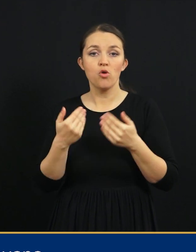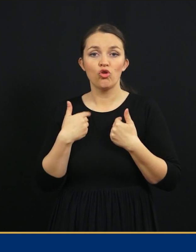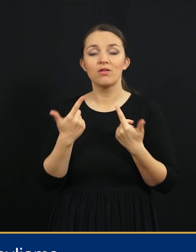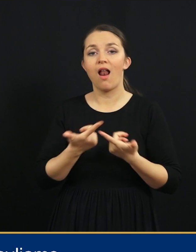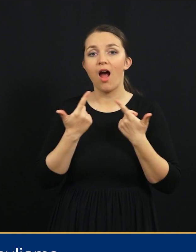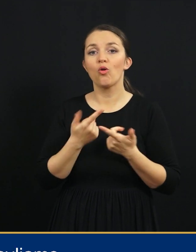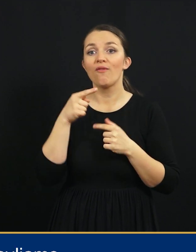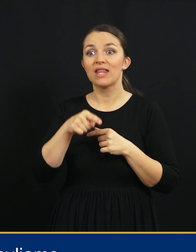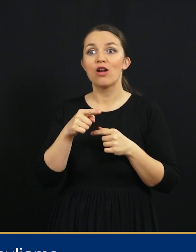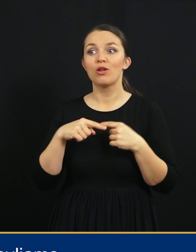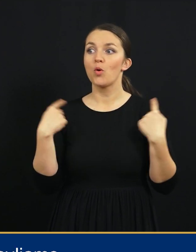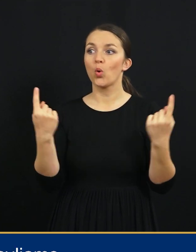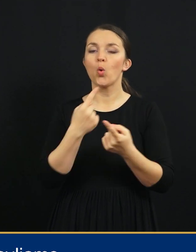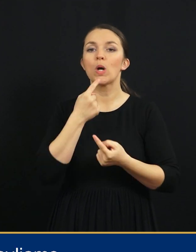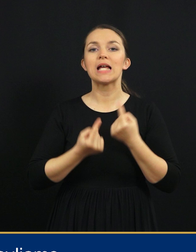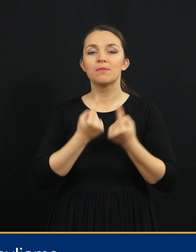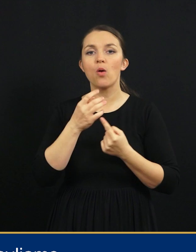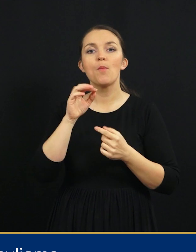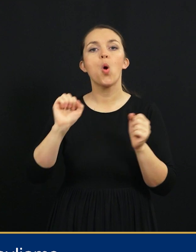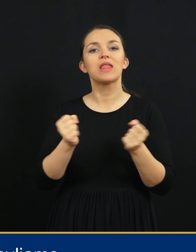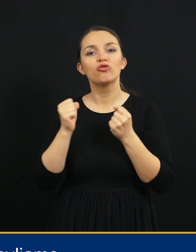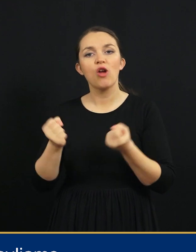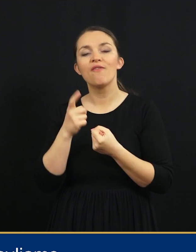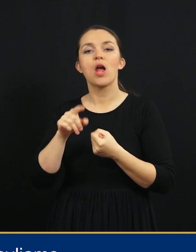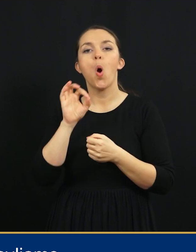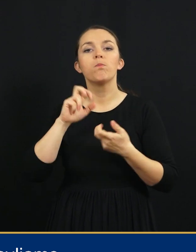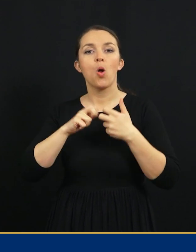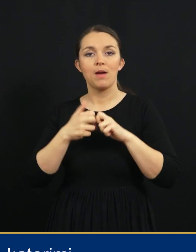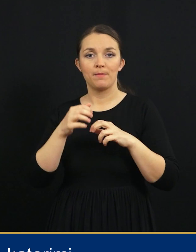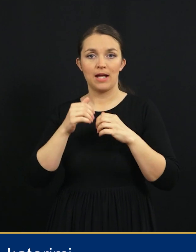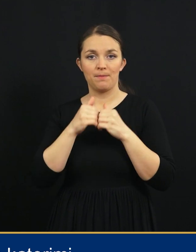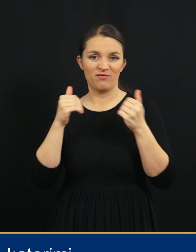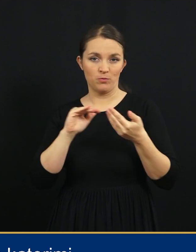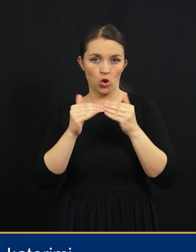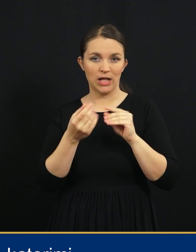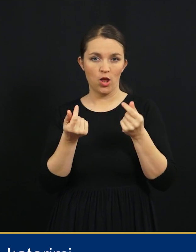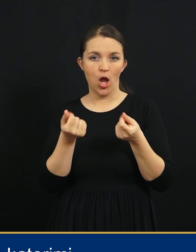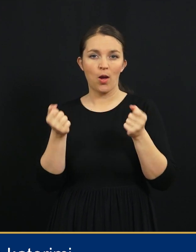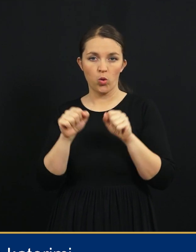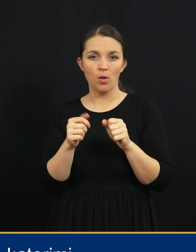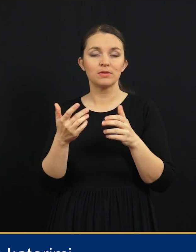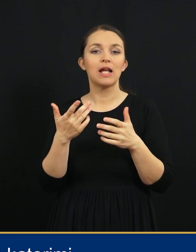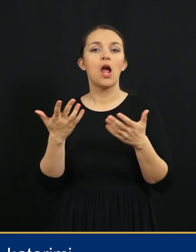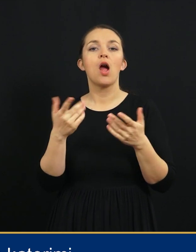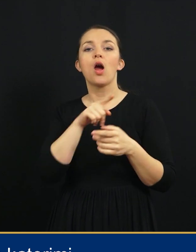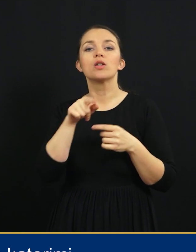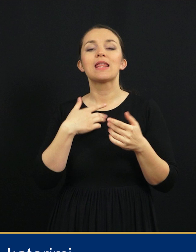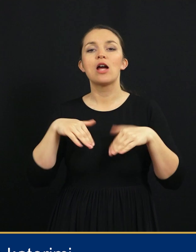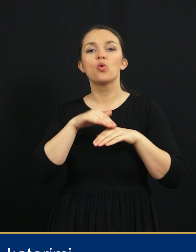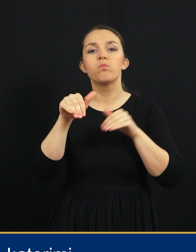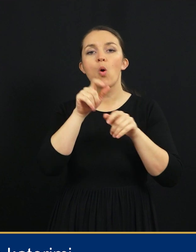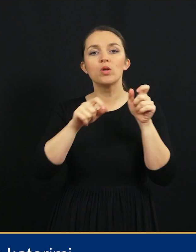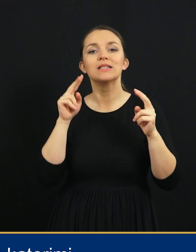da lahko v takšnem krogu razpravljamo o težavah in problemih, predvsem socialno-ekonomskih, s katerimi se srečujejo